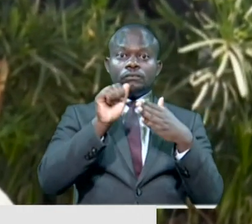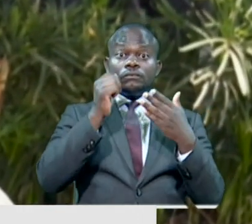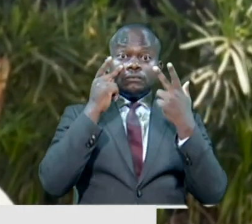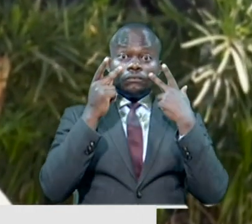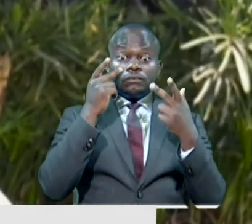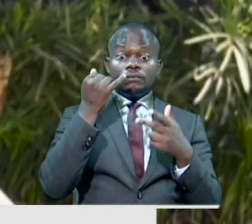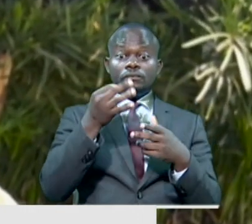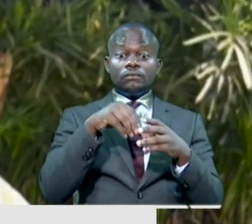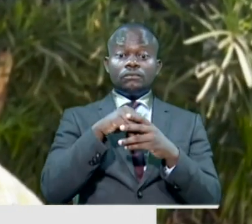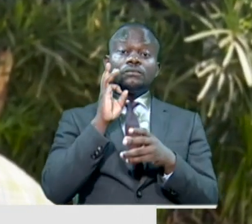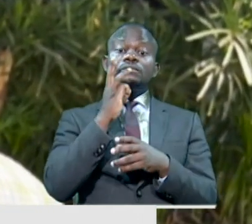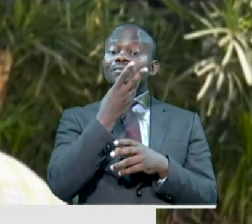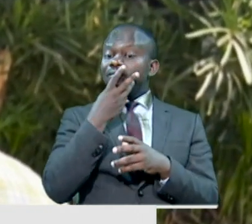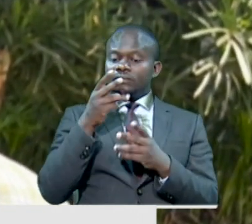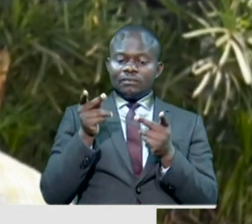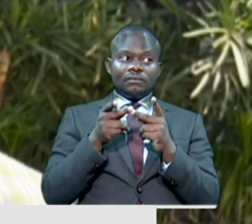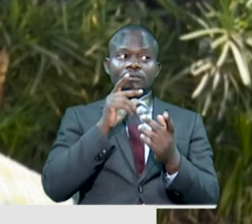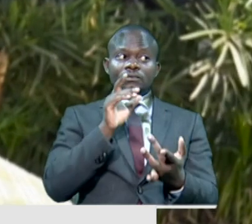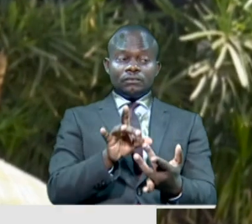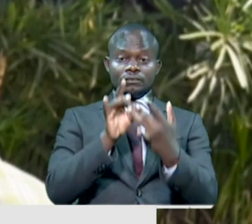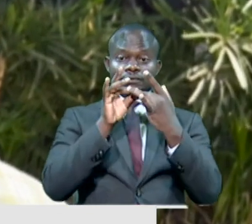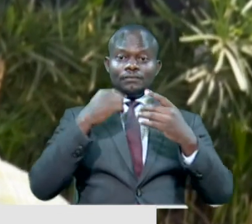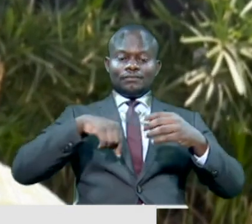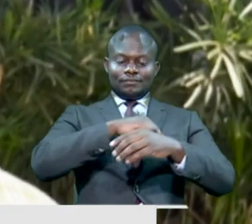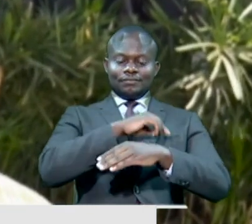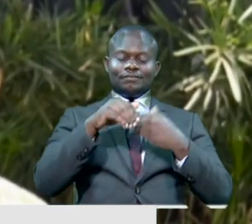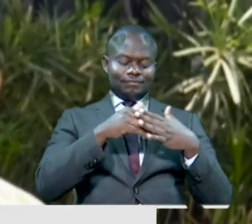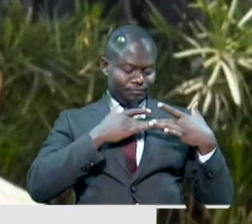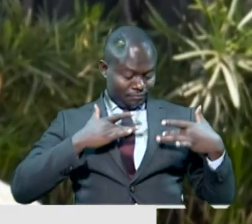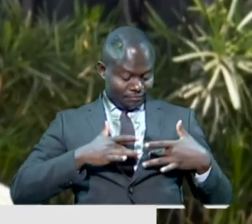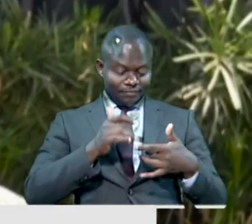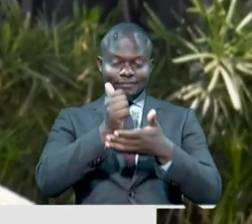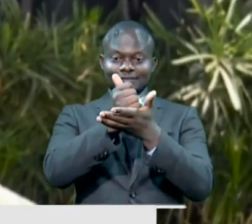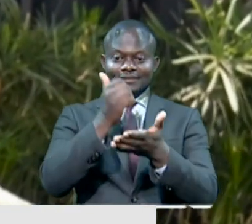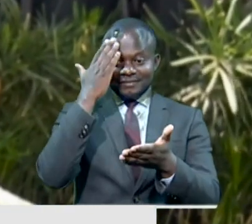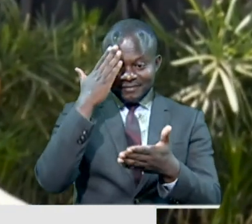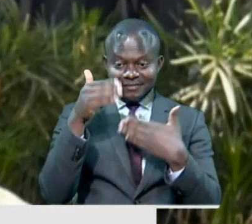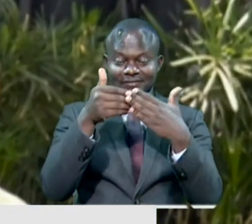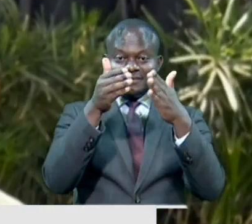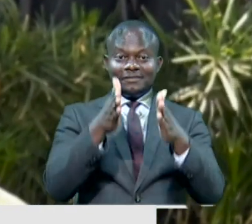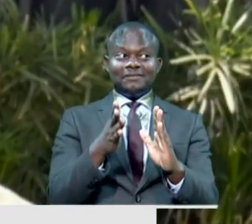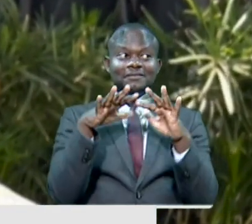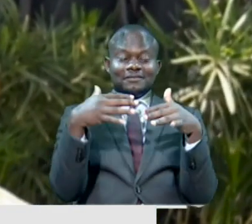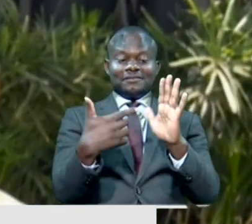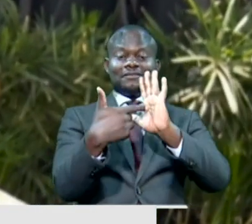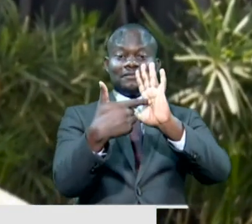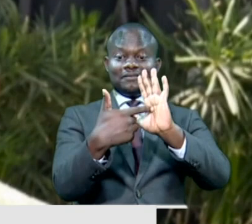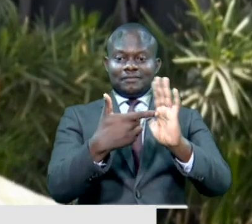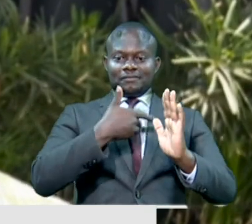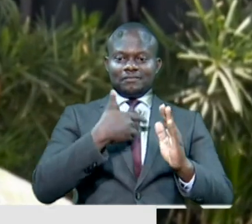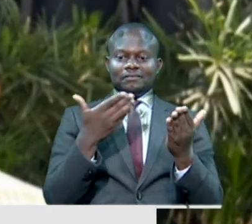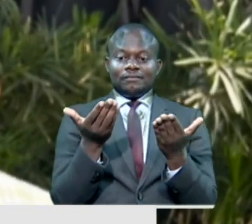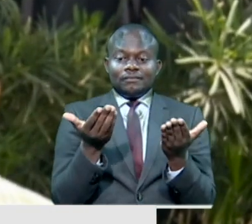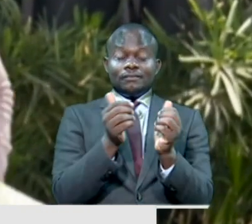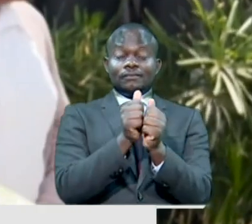hari amazi yagiye ahantu watasanzwe ku mutima byatufasha kumenya uyu muntu n'ibi bimenyetso afite